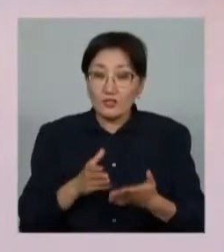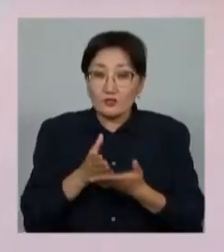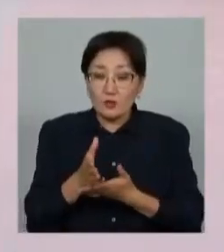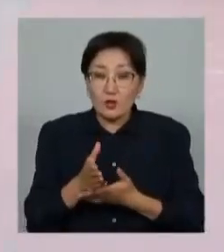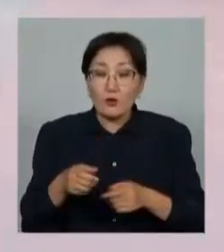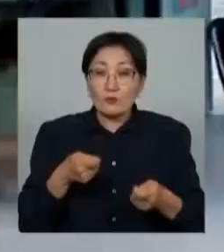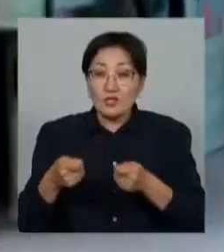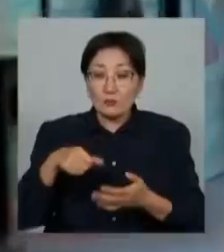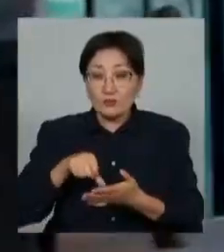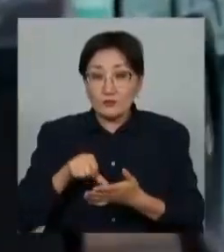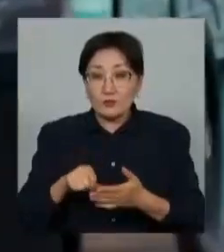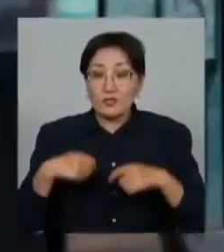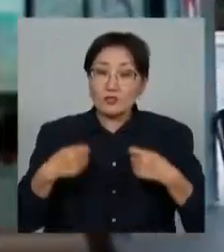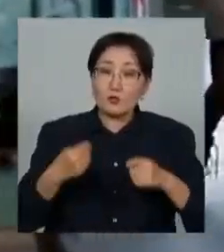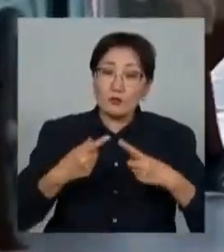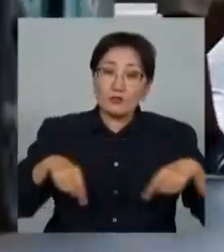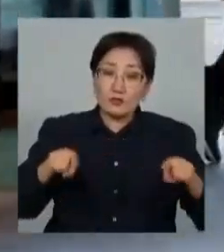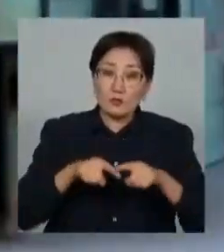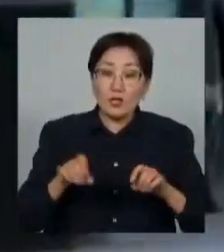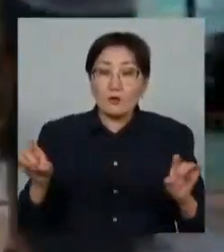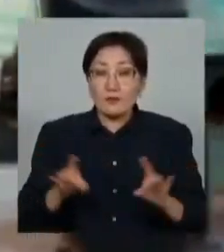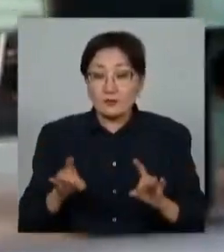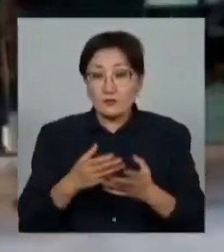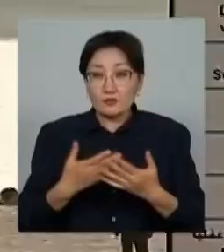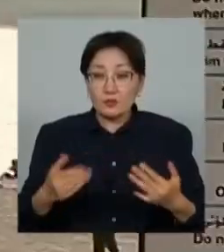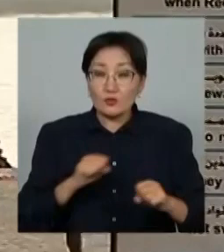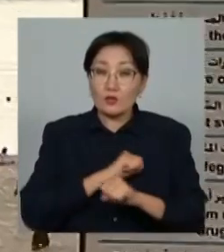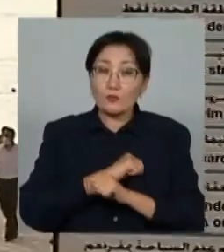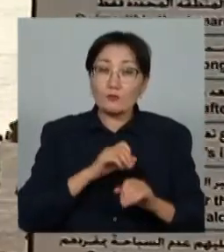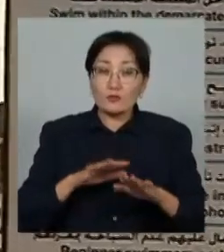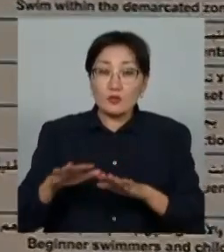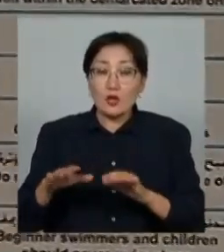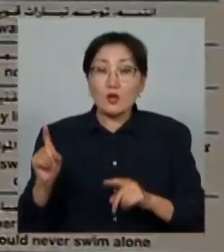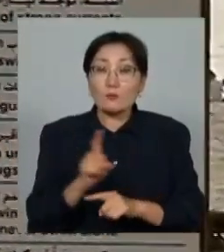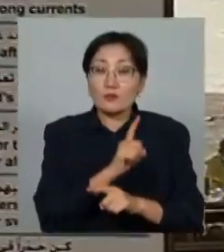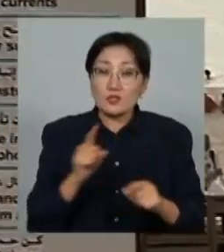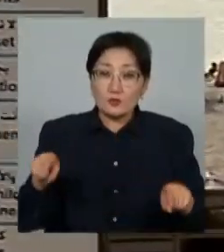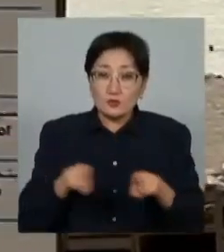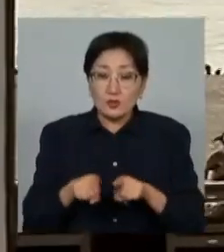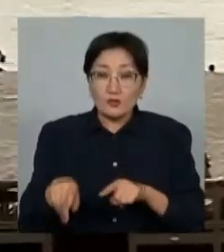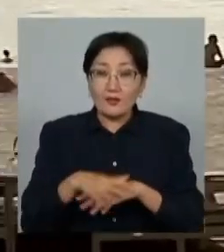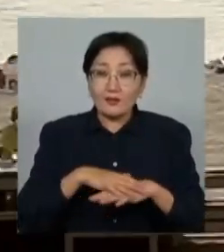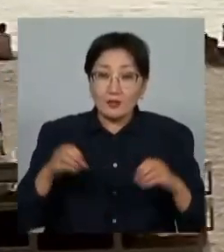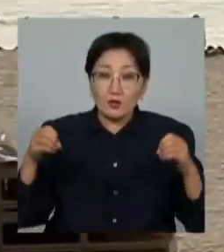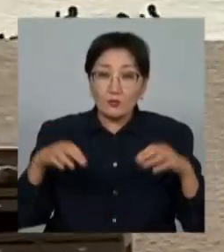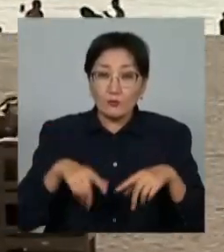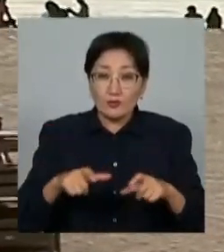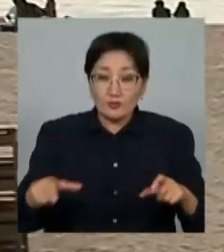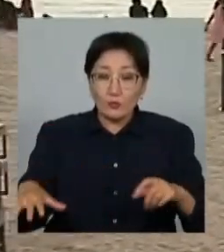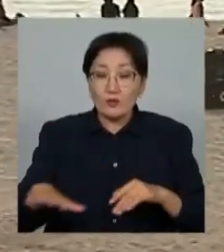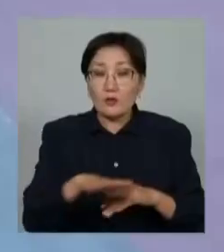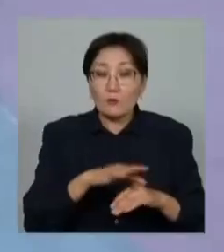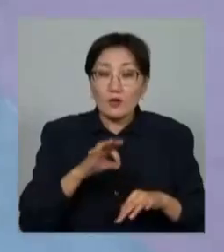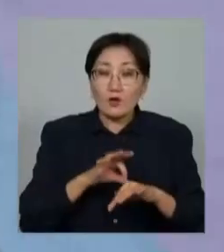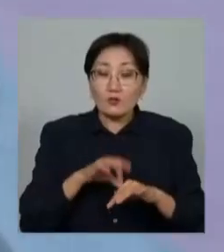Билік өкілдерінің айтуынша, сауда орталықтары, мейрамханалар, демалыс орындары, музейлер сынды адам көп шоғырланатын жерлерде